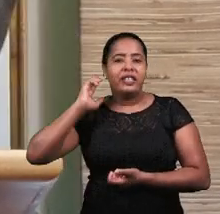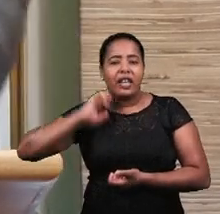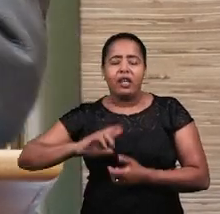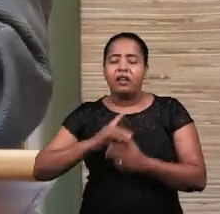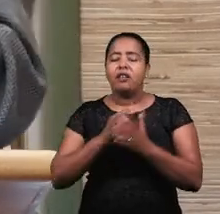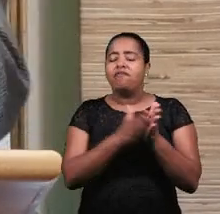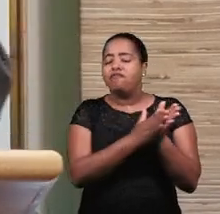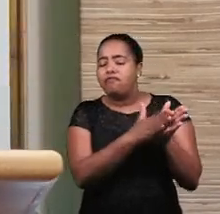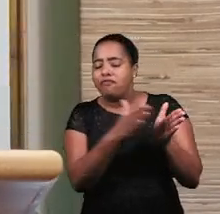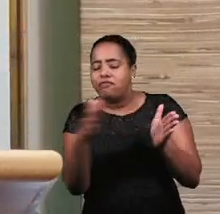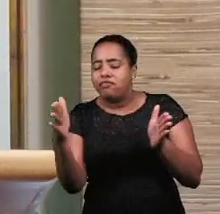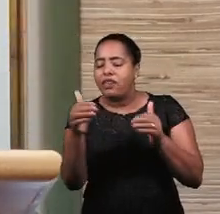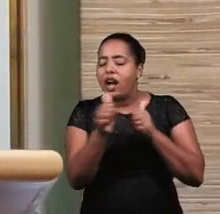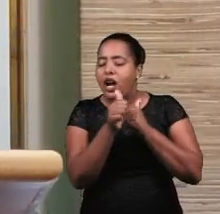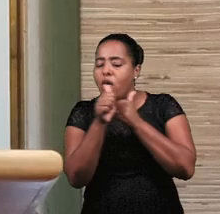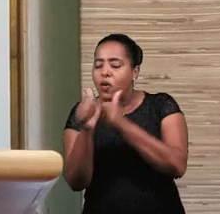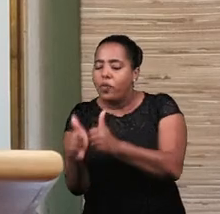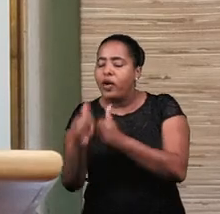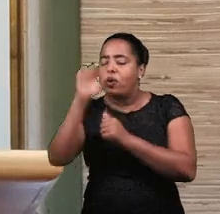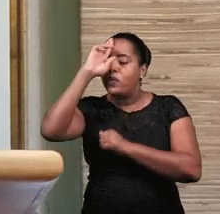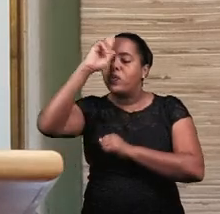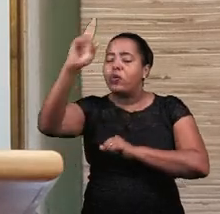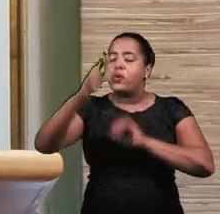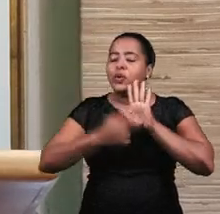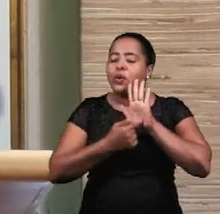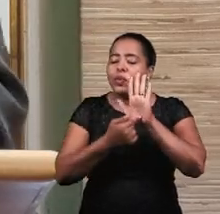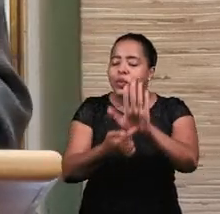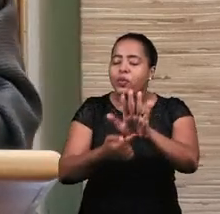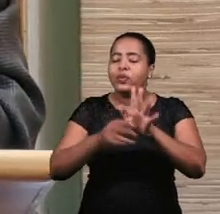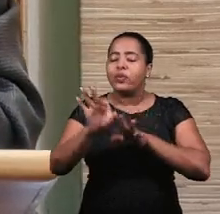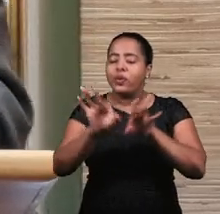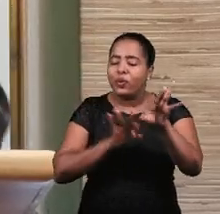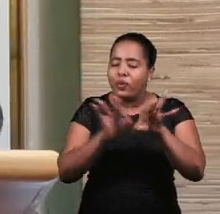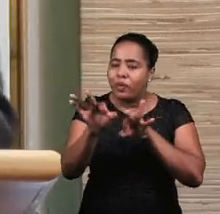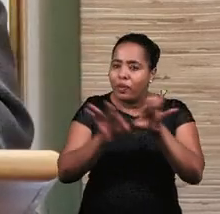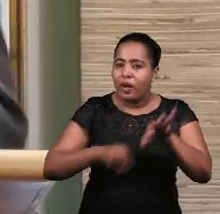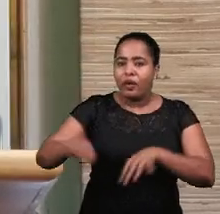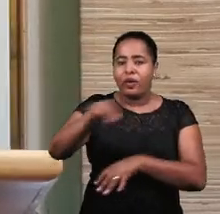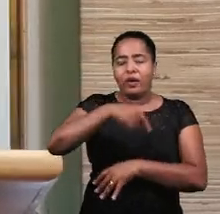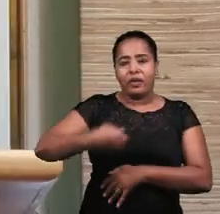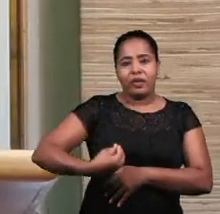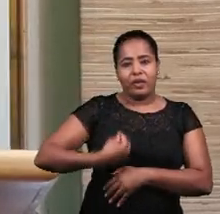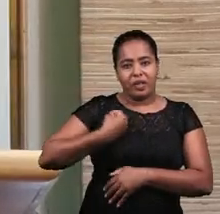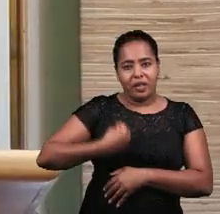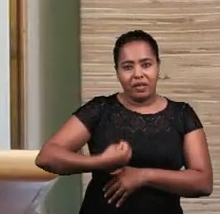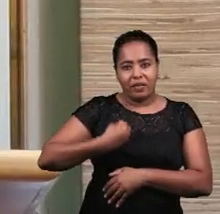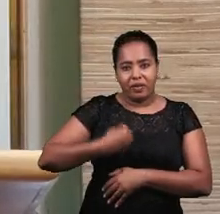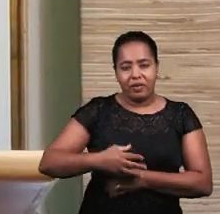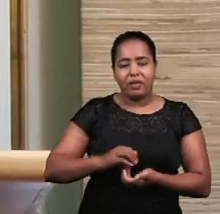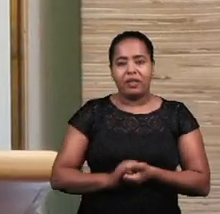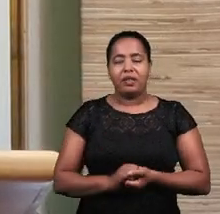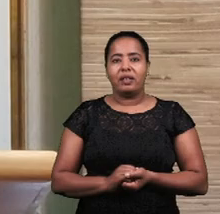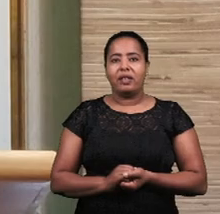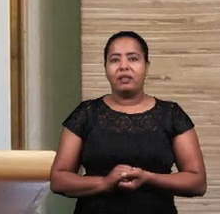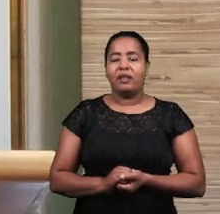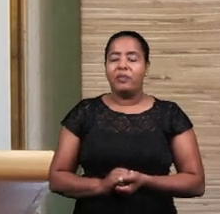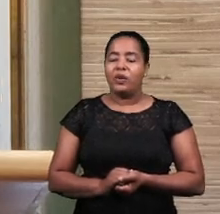Nous accompagnons tout cela. Le Seigneur est en train de nous révéler, nous prépare. Quand le Seigneur a montré à propos de